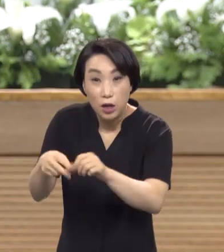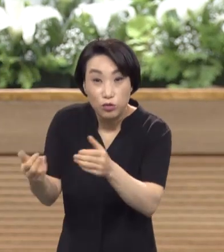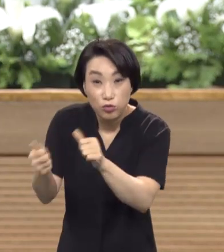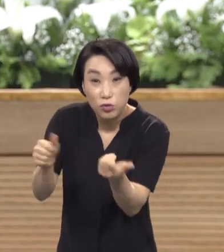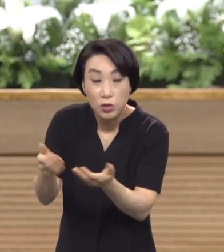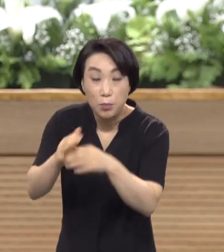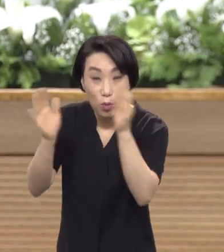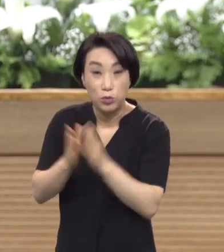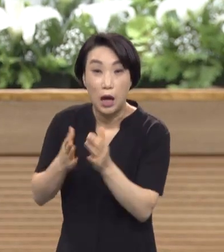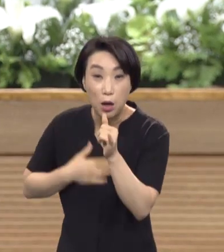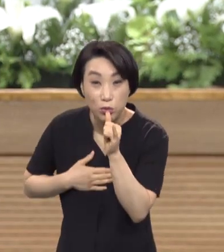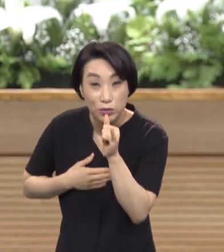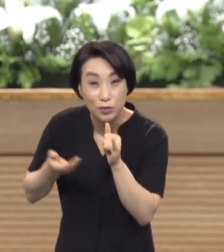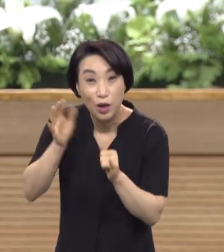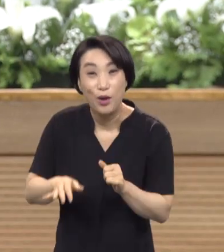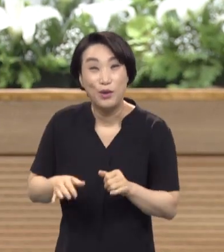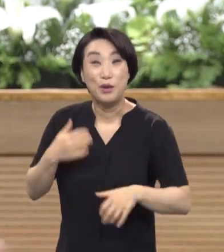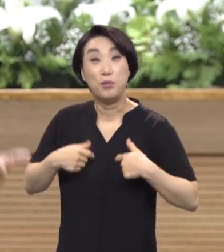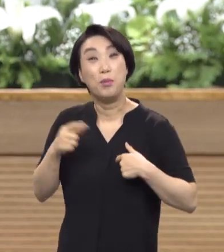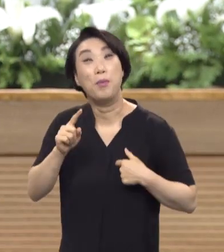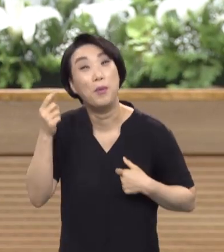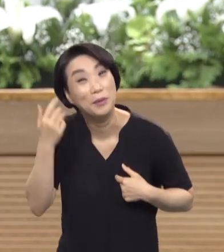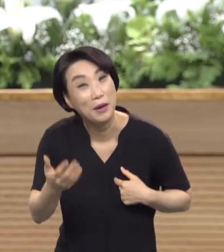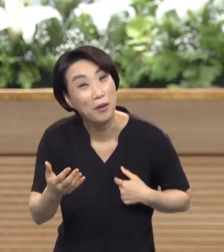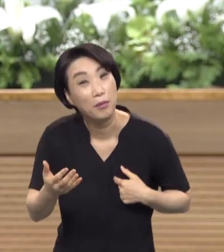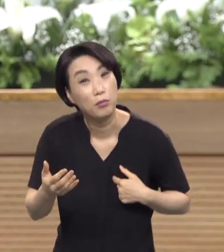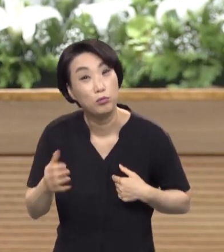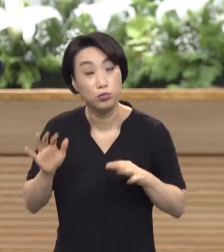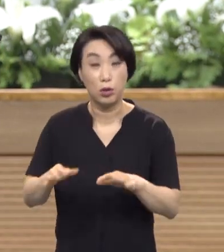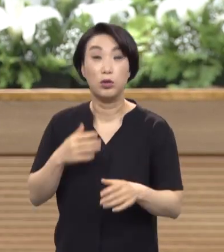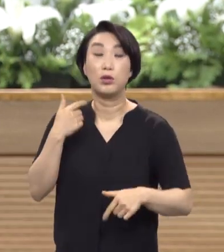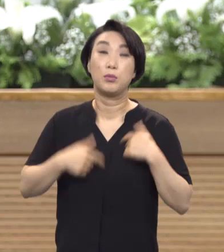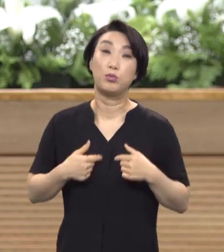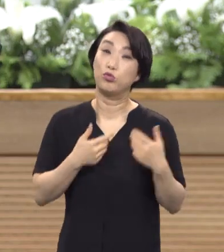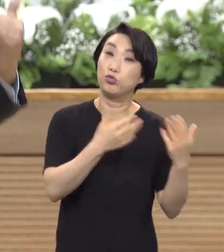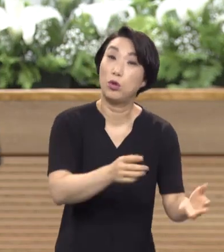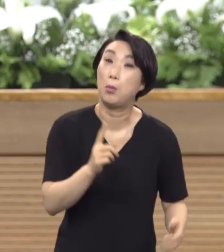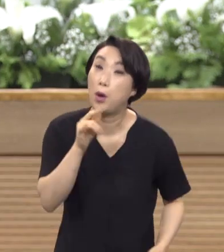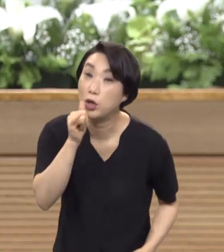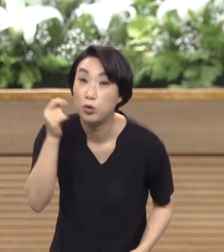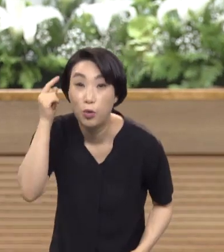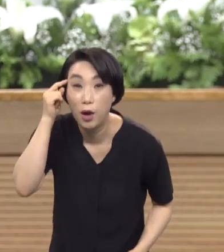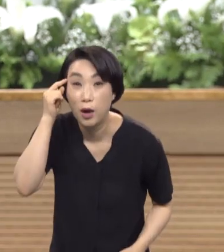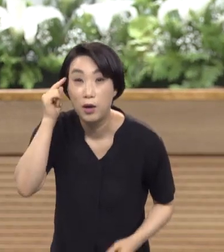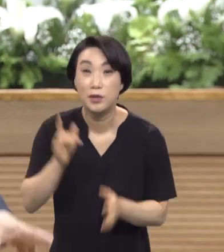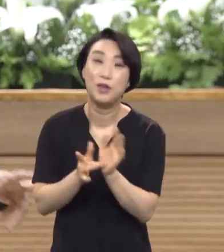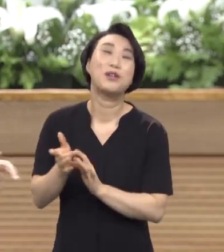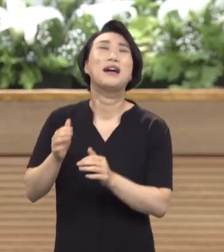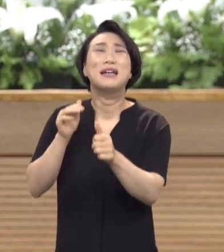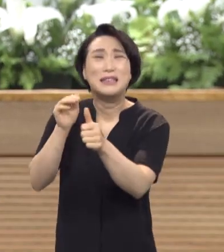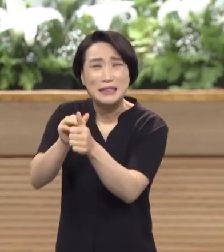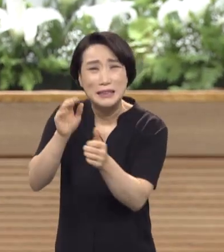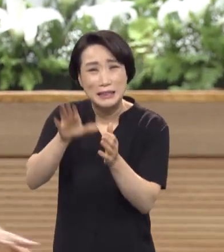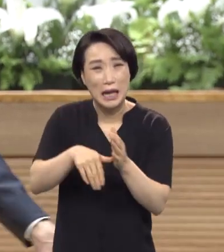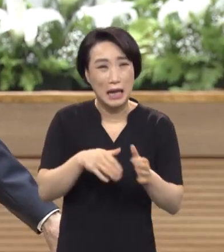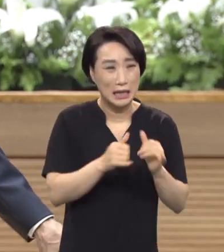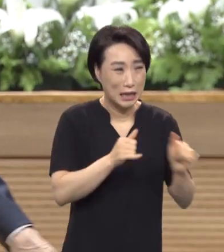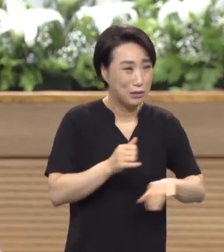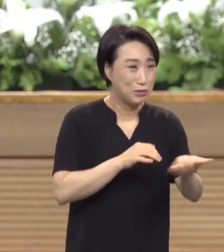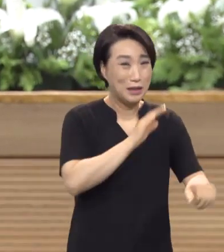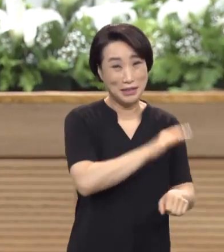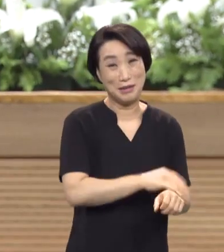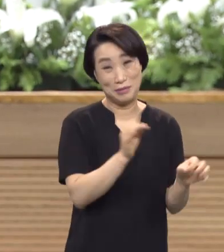알잖아요. 무슨 기쁨이 있어요. 근데 기쁘다는 거예요. 왜? 그가 찔릴 때 우리 허물이